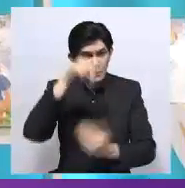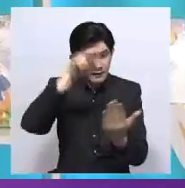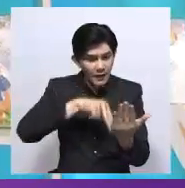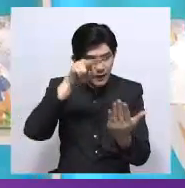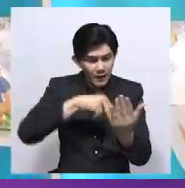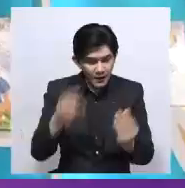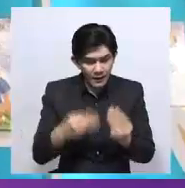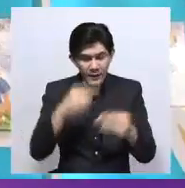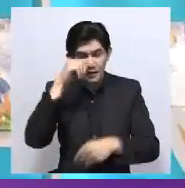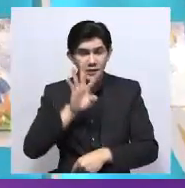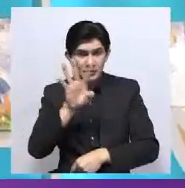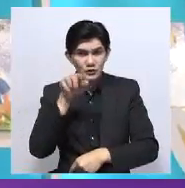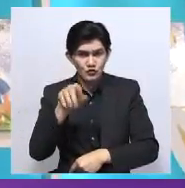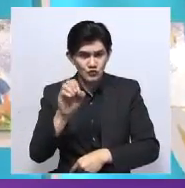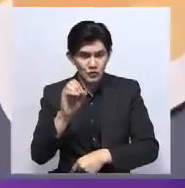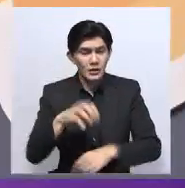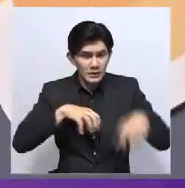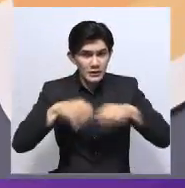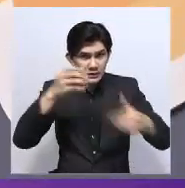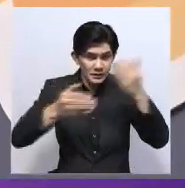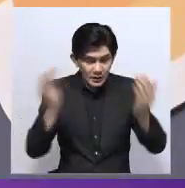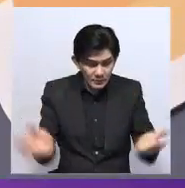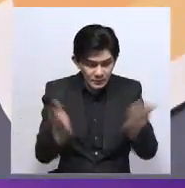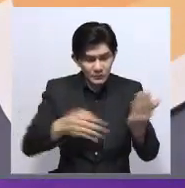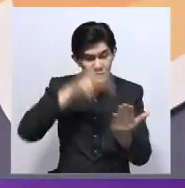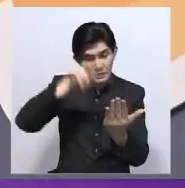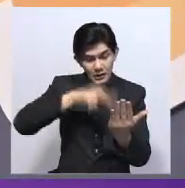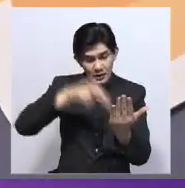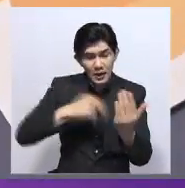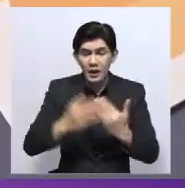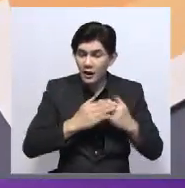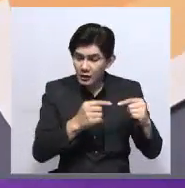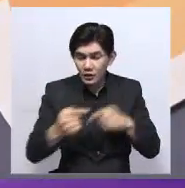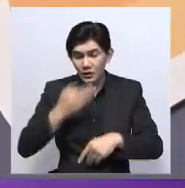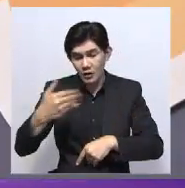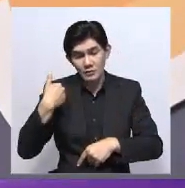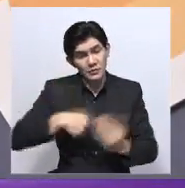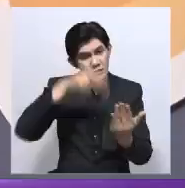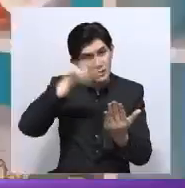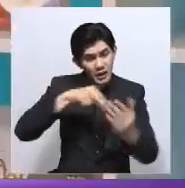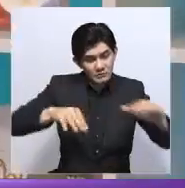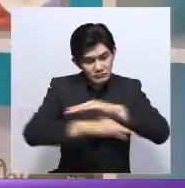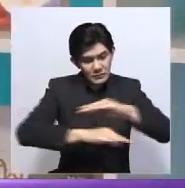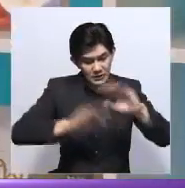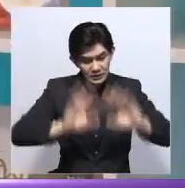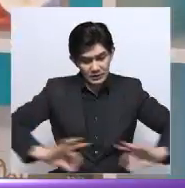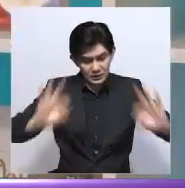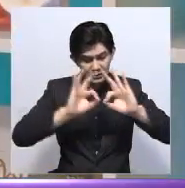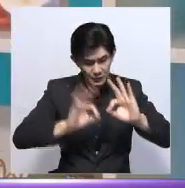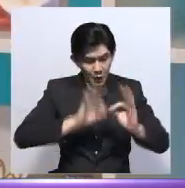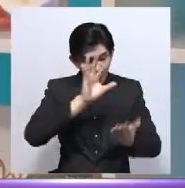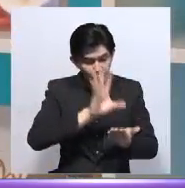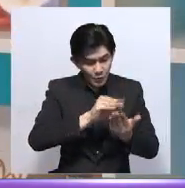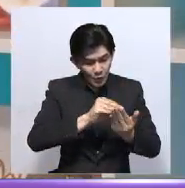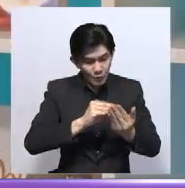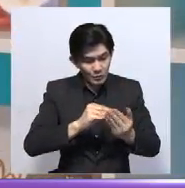การอ่านสู่ไทยแลนด์ 4.0 จัดกิจกรรมส่งเสริมการรักการอ่านอย่างต่อเนื่องเพราะการอ่านเป็นพื้นฐานที่สำคัญต้องสะ